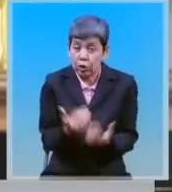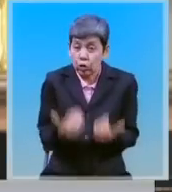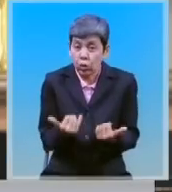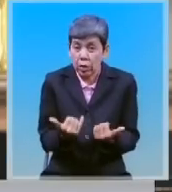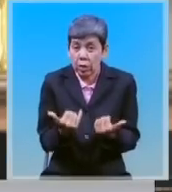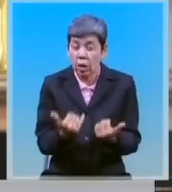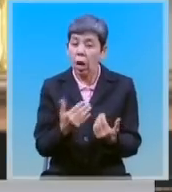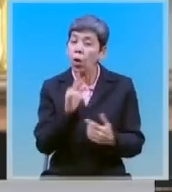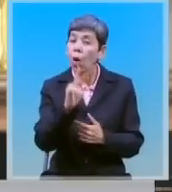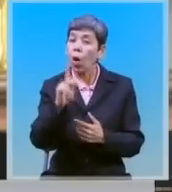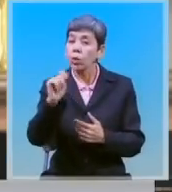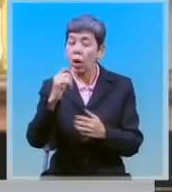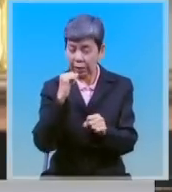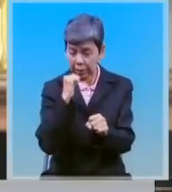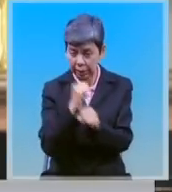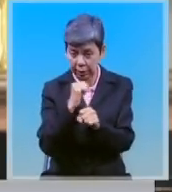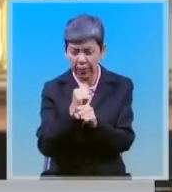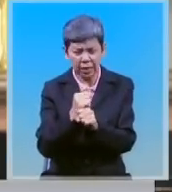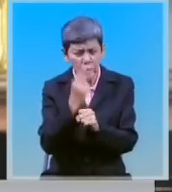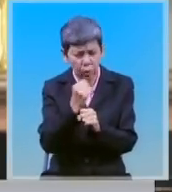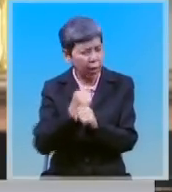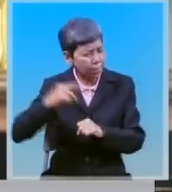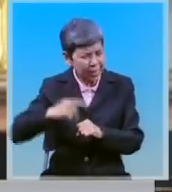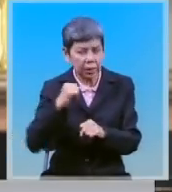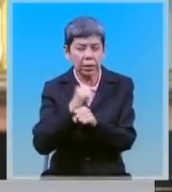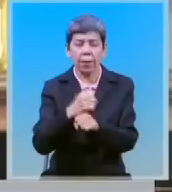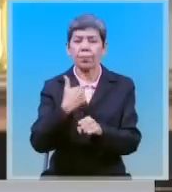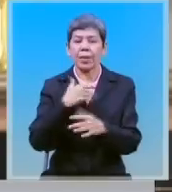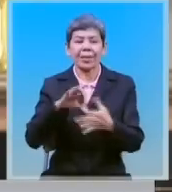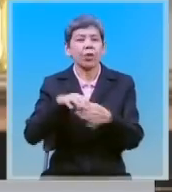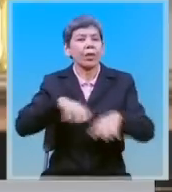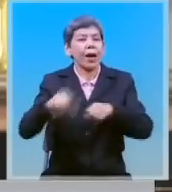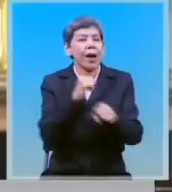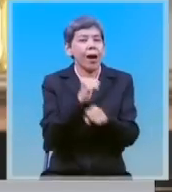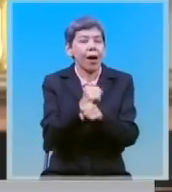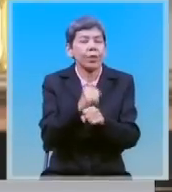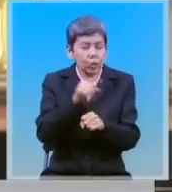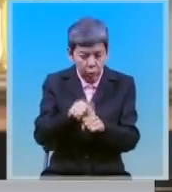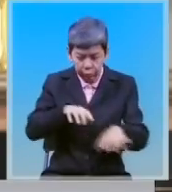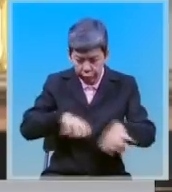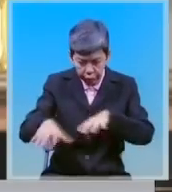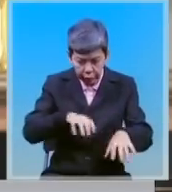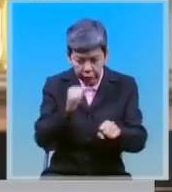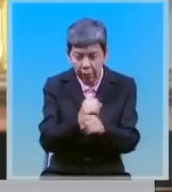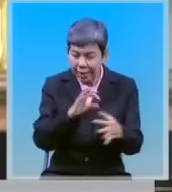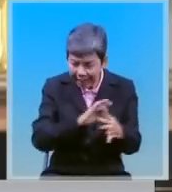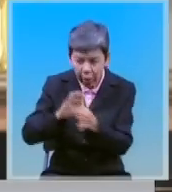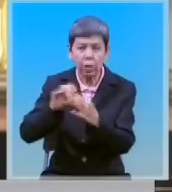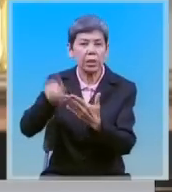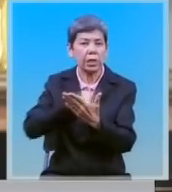างที่ให้ความสำคัญเป็นพิเศษก็คือการดำเนินการใดๆที่จะต้องเตรียมการเพื่อนำไปสู่